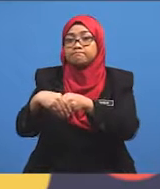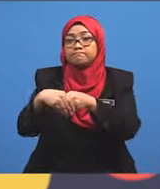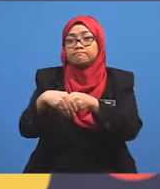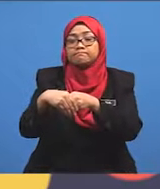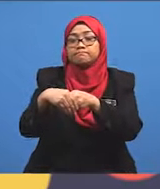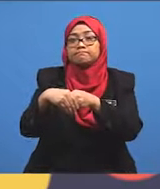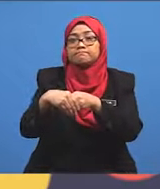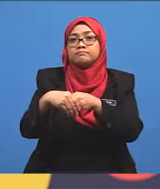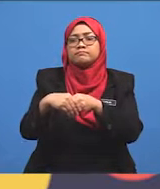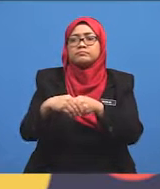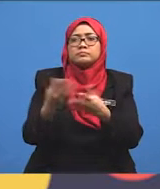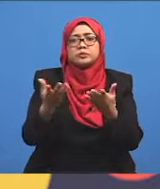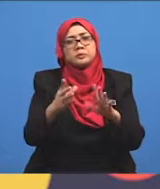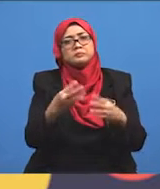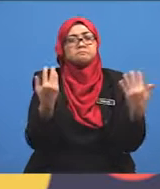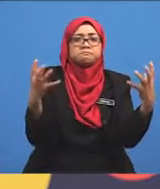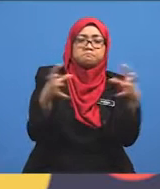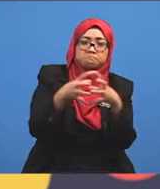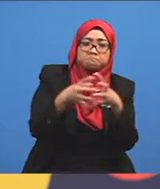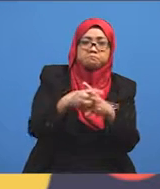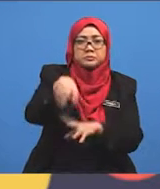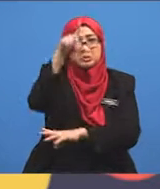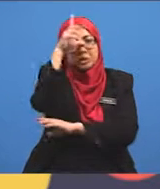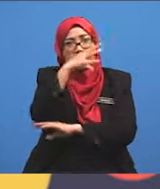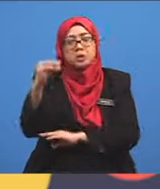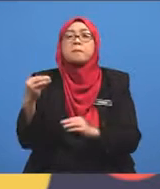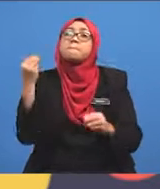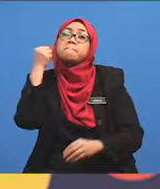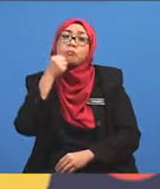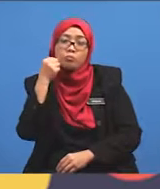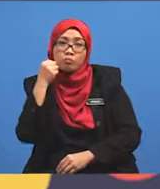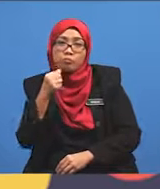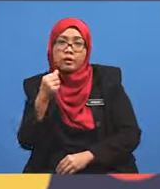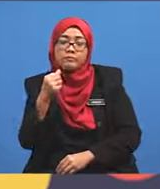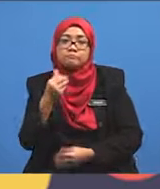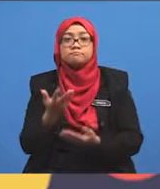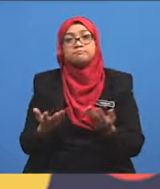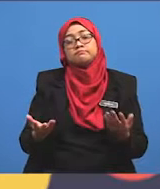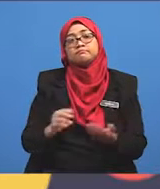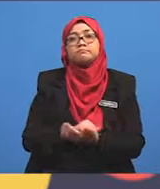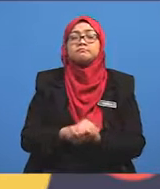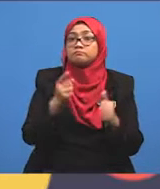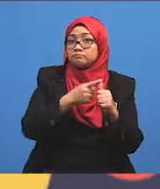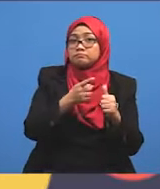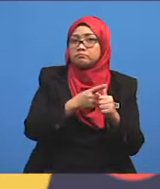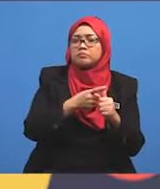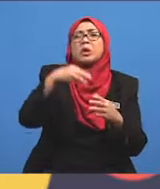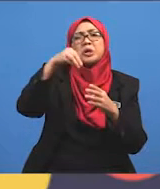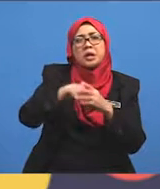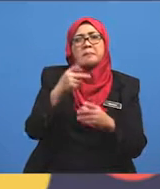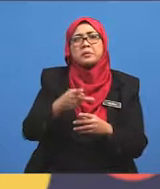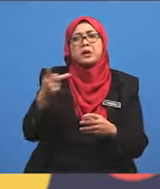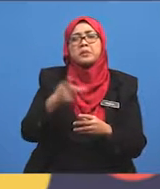antara lelaki dan perempuan. Yang pertama, membenarkan pergaulan lelaki dan perempuan dalam perkara-perkara